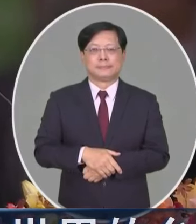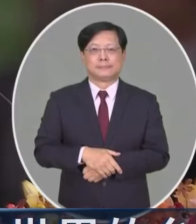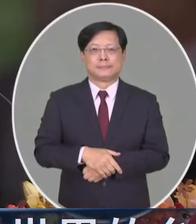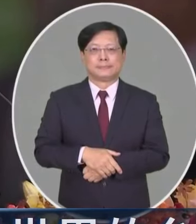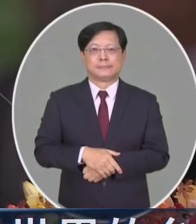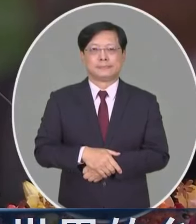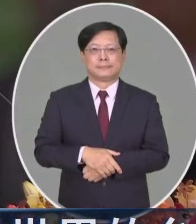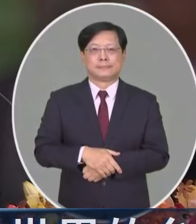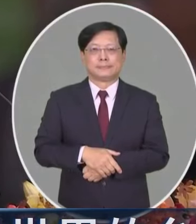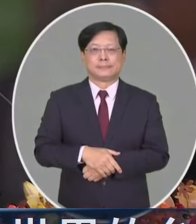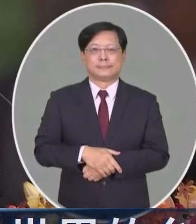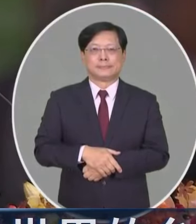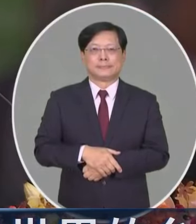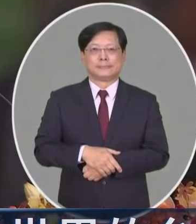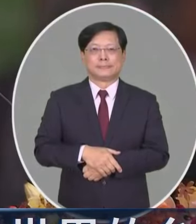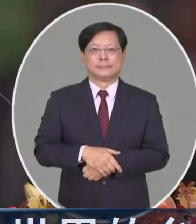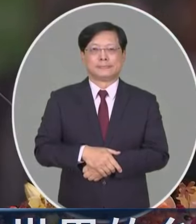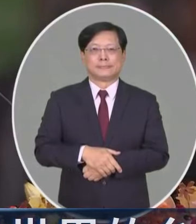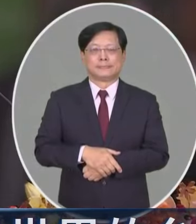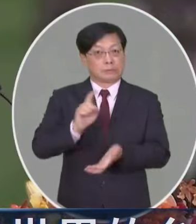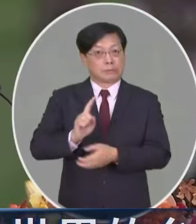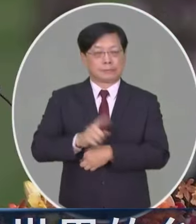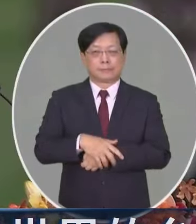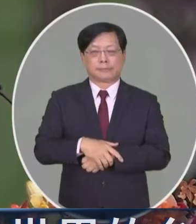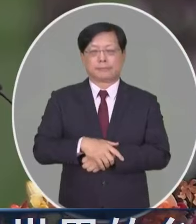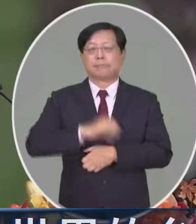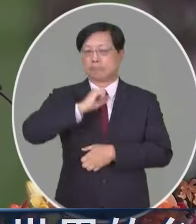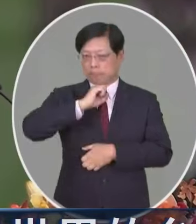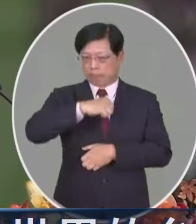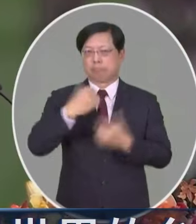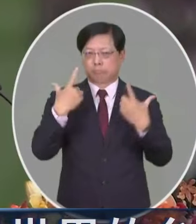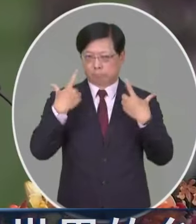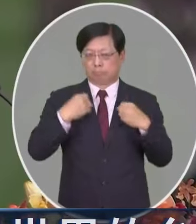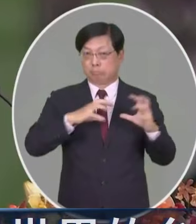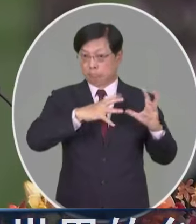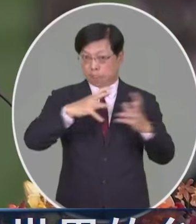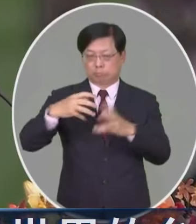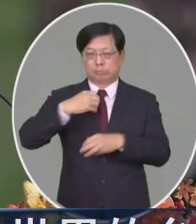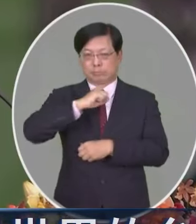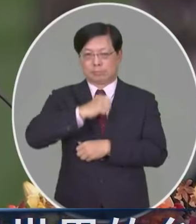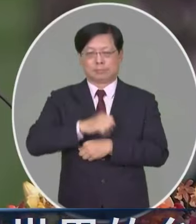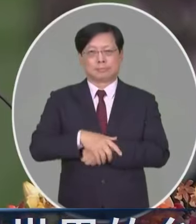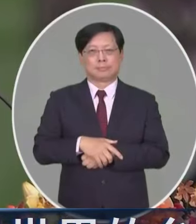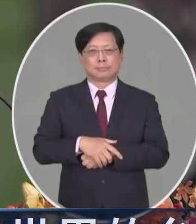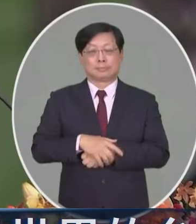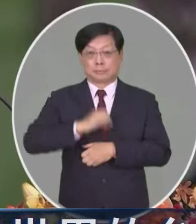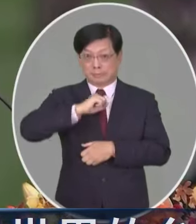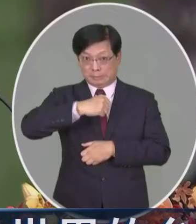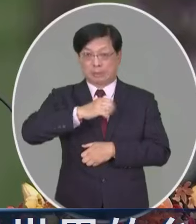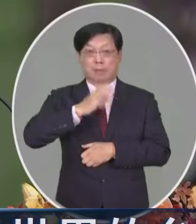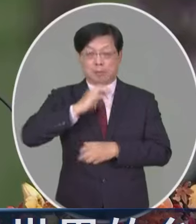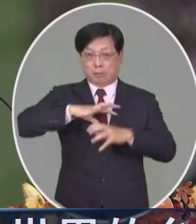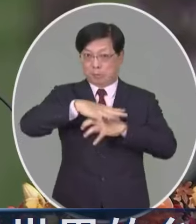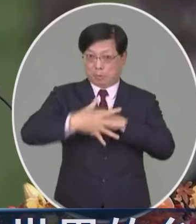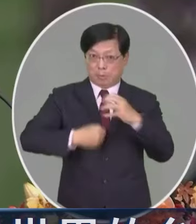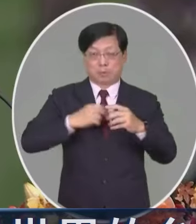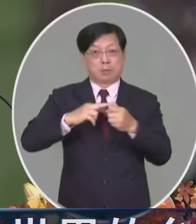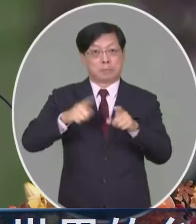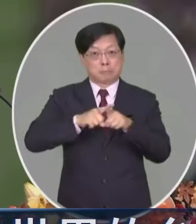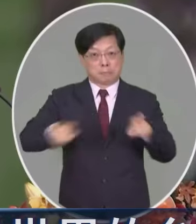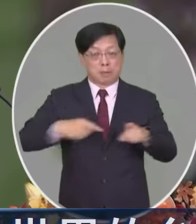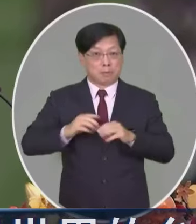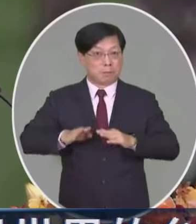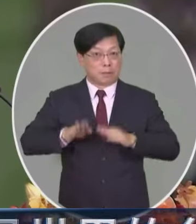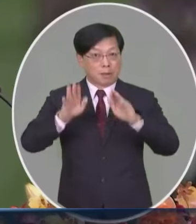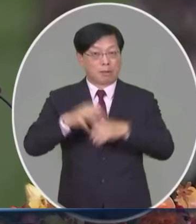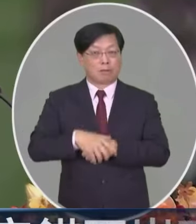赖清德更要拉民主盟友挺台湾。 台湾是世界的台湾，台湾是全球和平繁